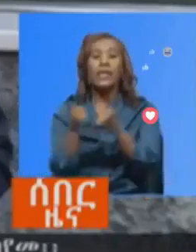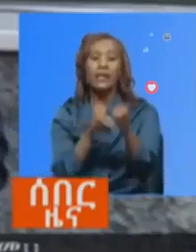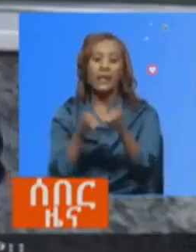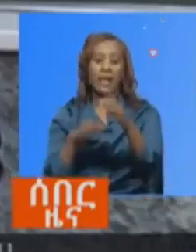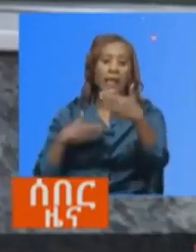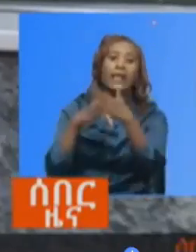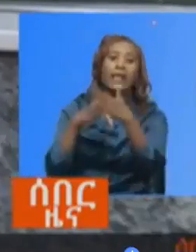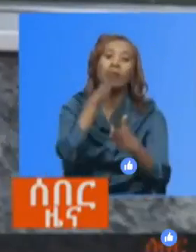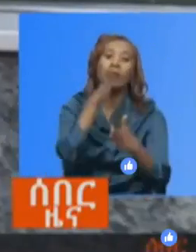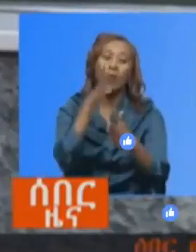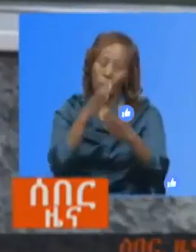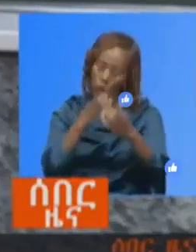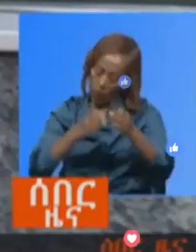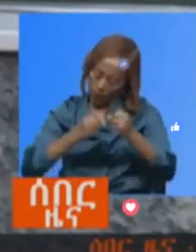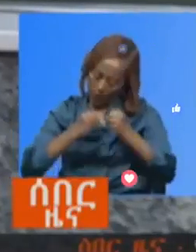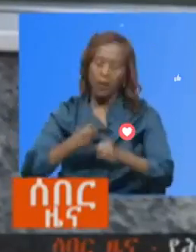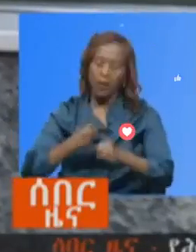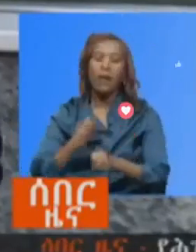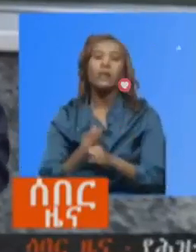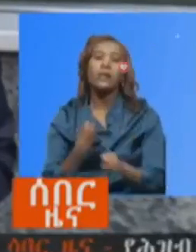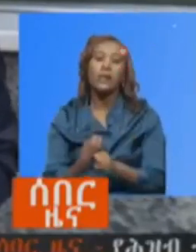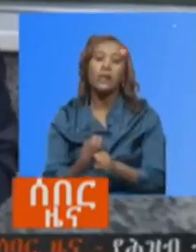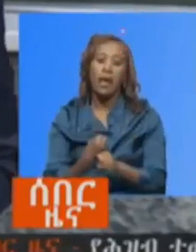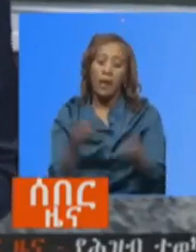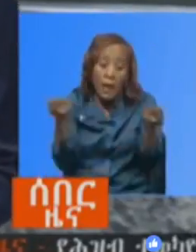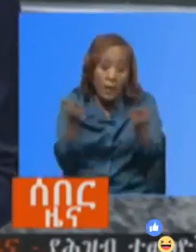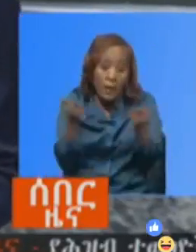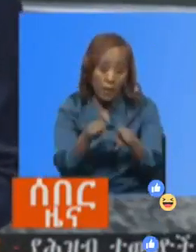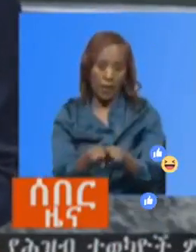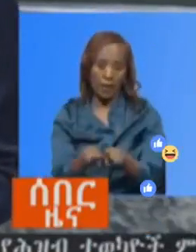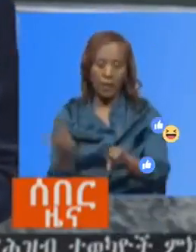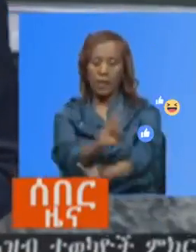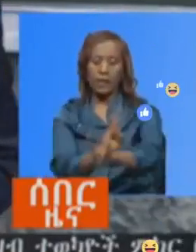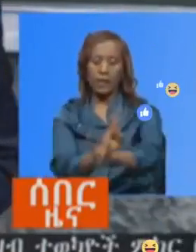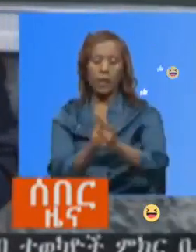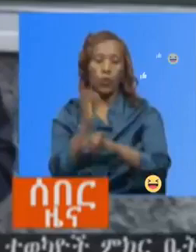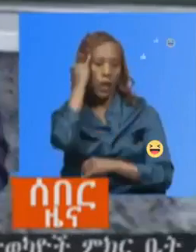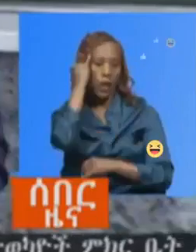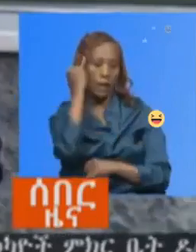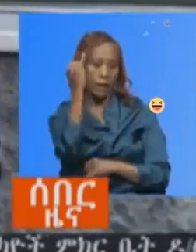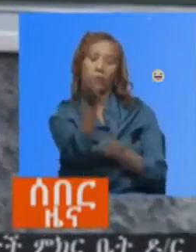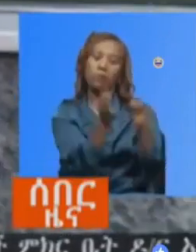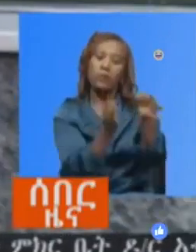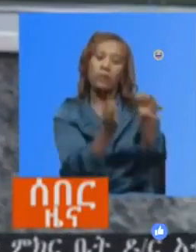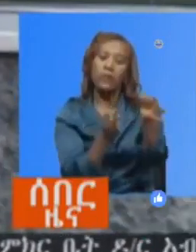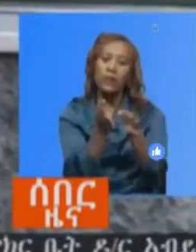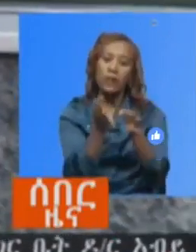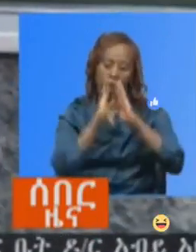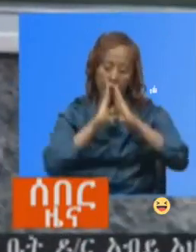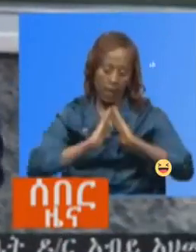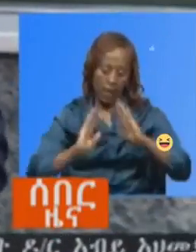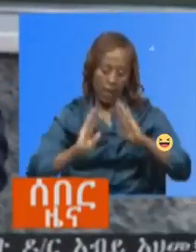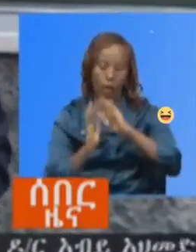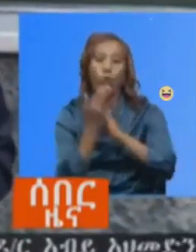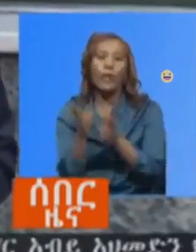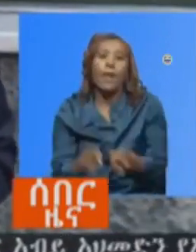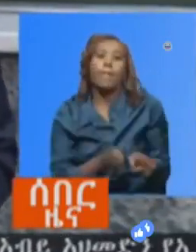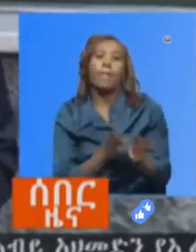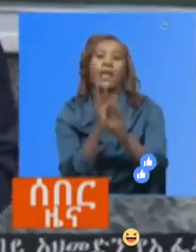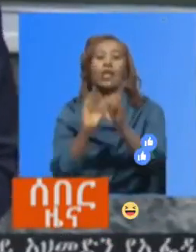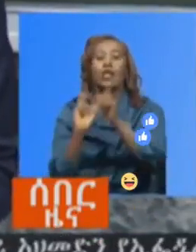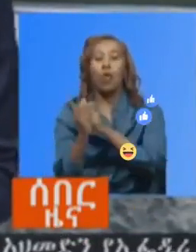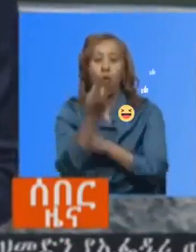እንዳይስተጓጎል በጽናት ይሰራል። በተመሳሳይ ዜጎች ሐሳባቸውን ሲገልጹ ሰላማዊ በሆነ መንገድ